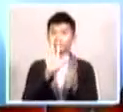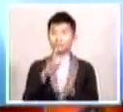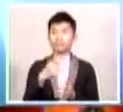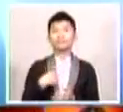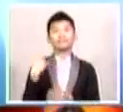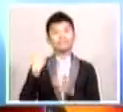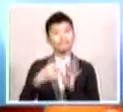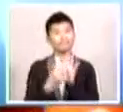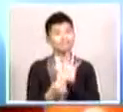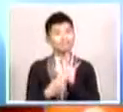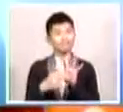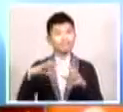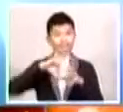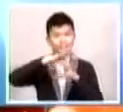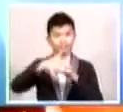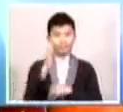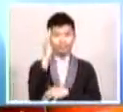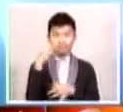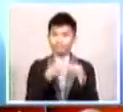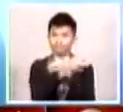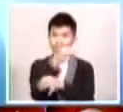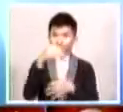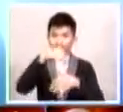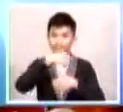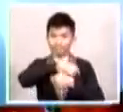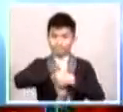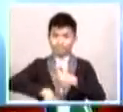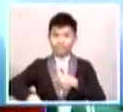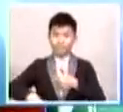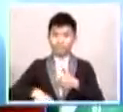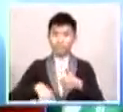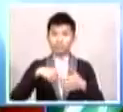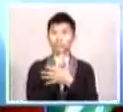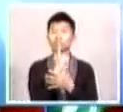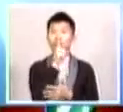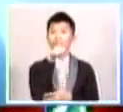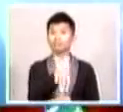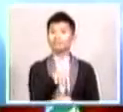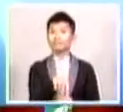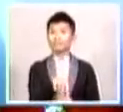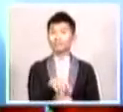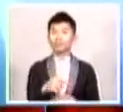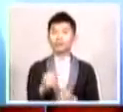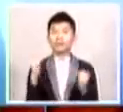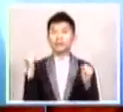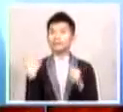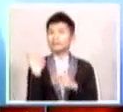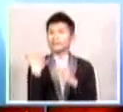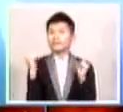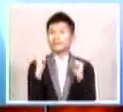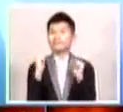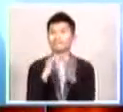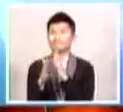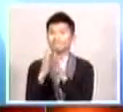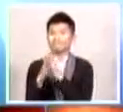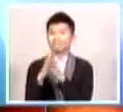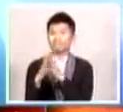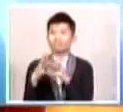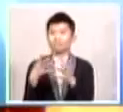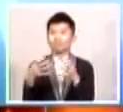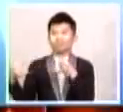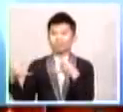全球政经体制。现在世界只有这个体制， 没有冷战时代的不同阵营，更